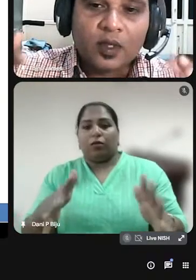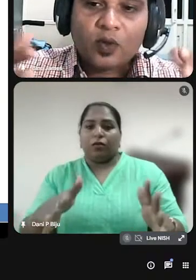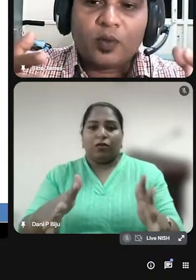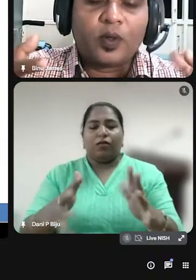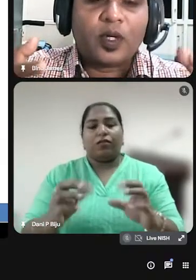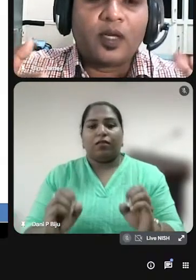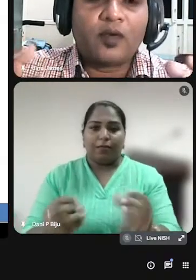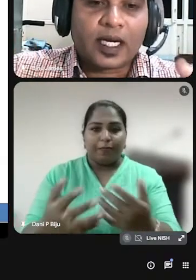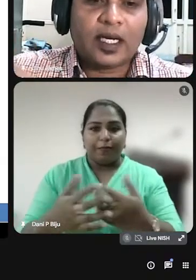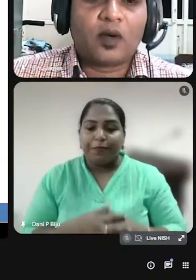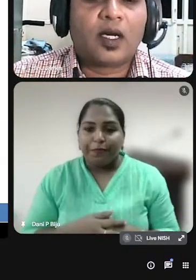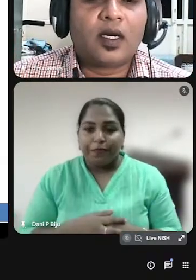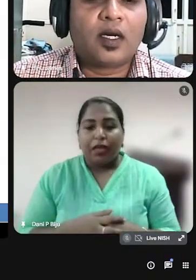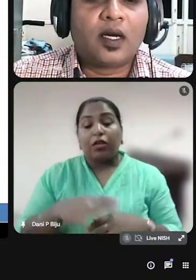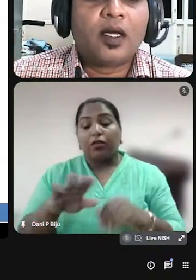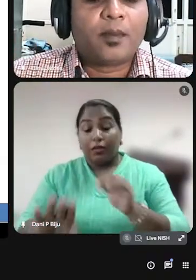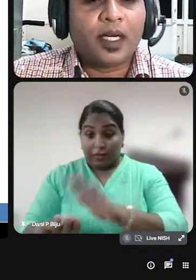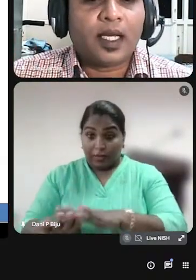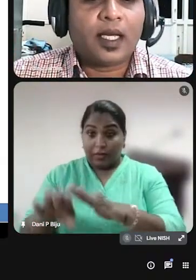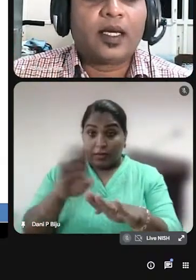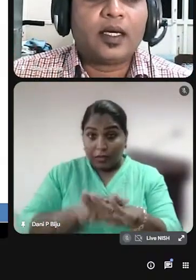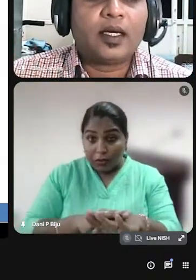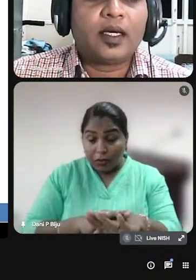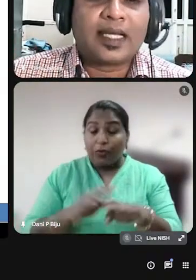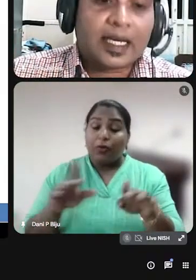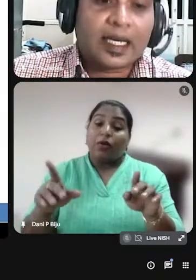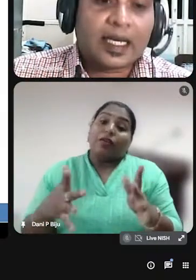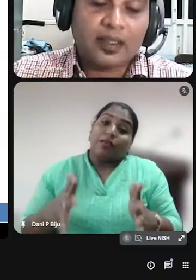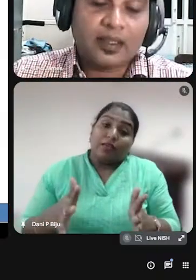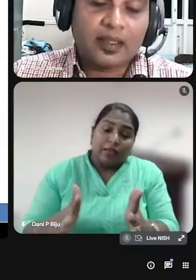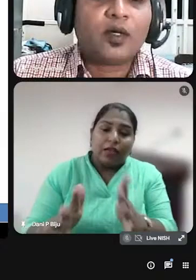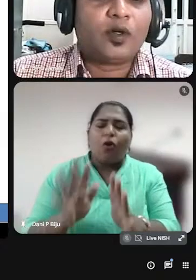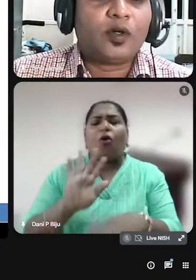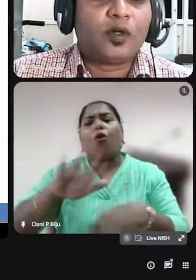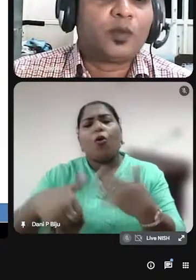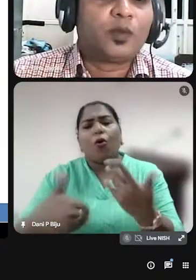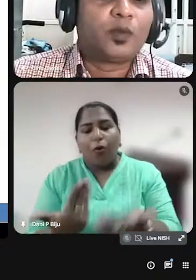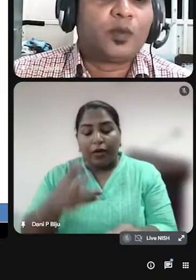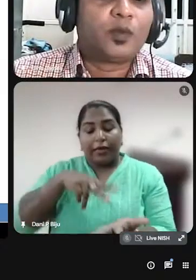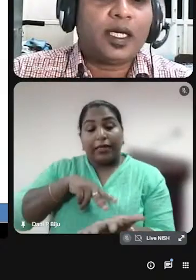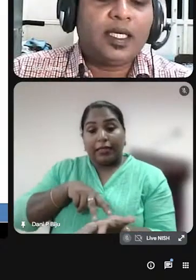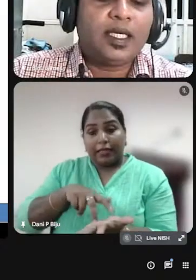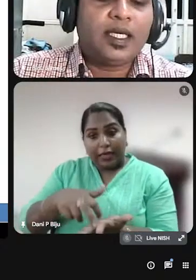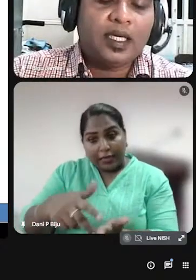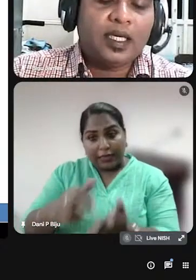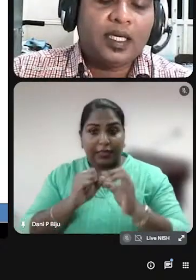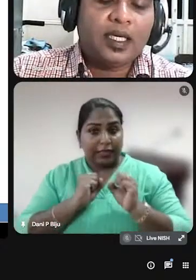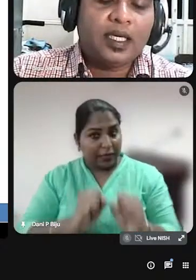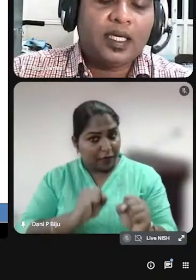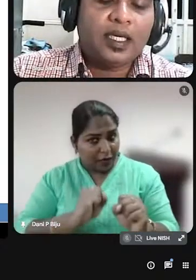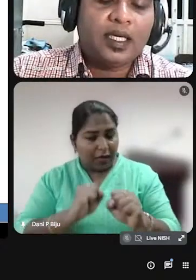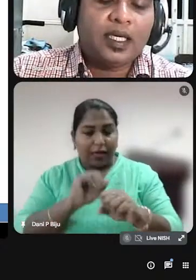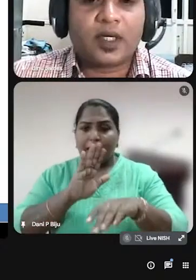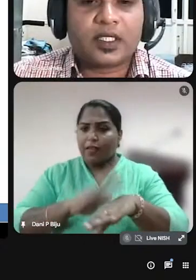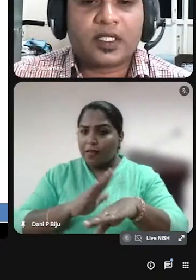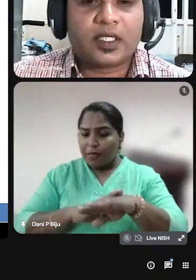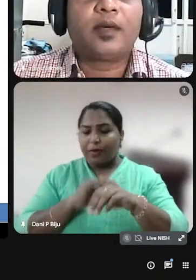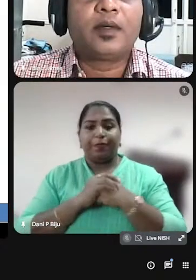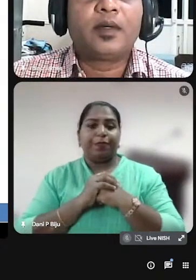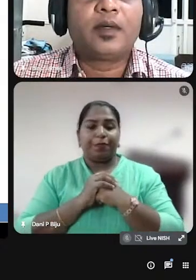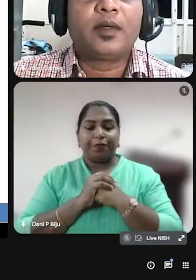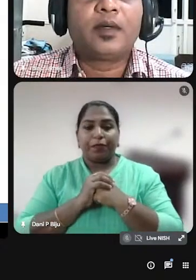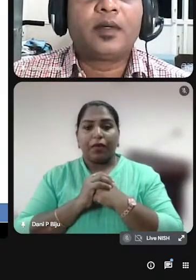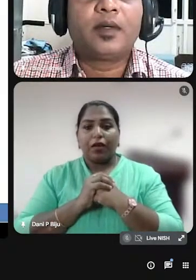കൈകൾക്കും ഒരുപോലെ വിറയലുണ്ടാകുക, പിന്നെ നടക്കുന്നതിൽ ഒരു ബുദ്ധിമുട്ടുണ്ടാകുക. ഈ 2